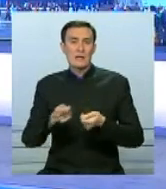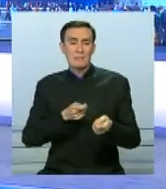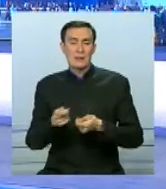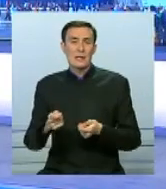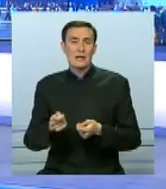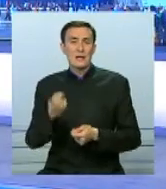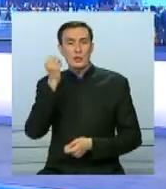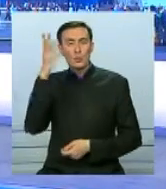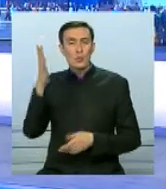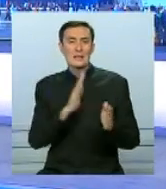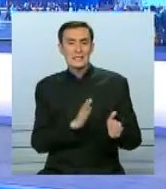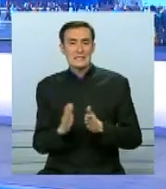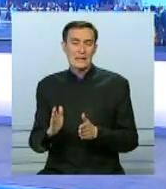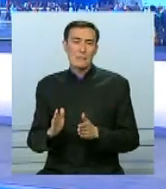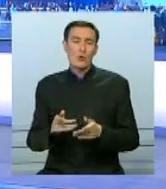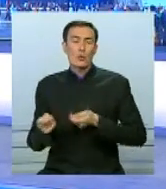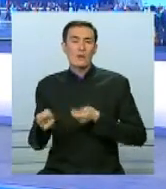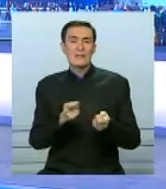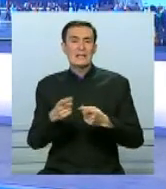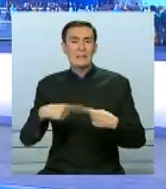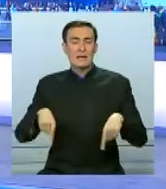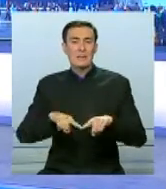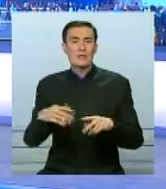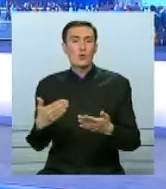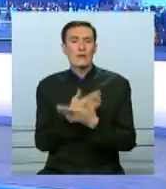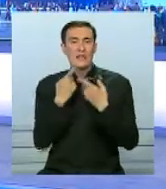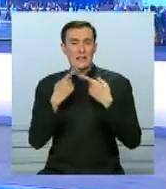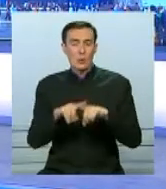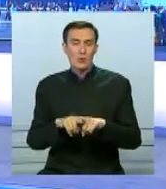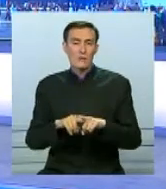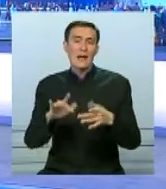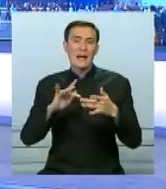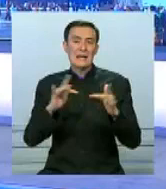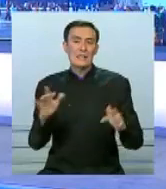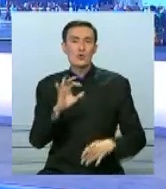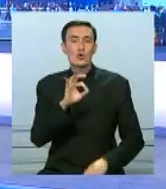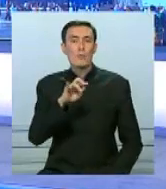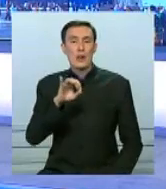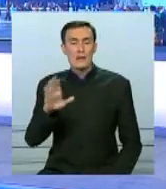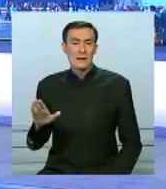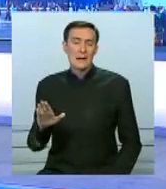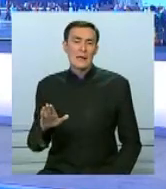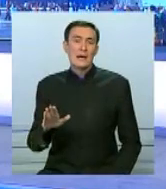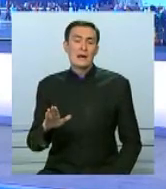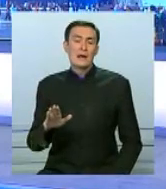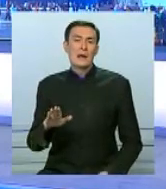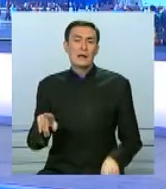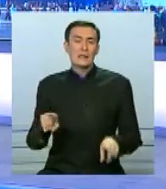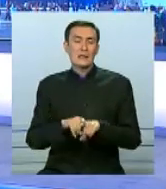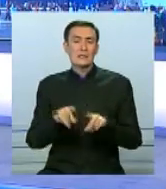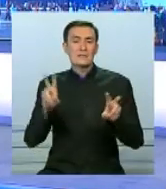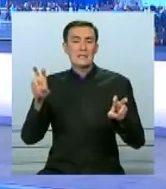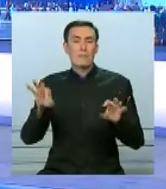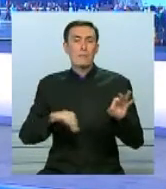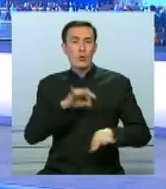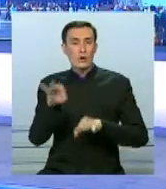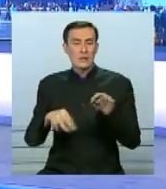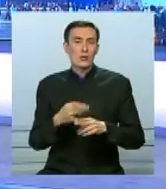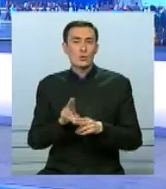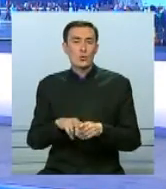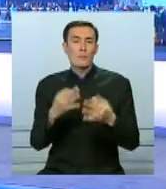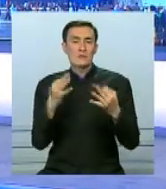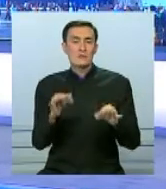интеллектуальных систем сообщил руководитель департамента новых технологий и IT Владимир Соболев. Smart Grid – так называется проект, который